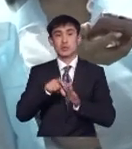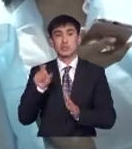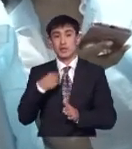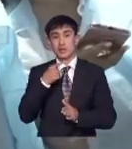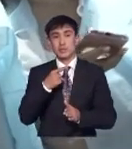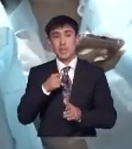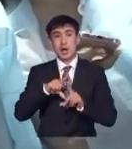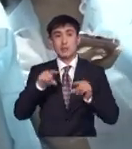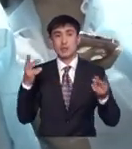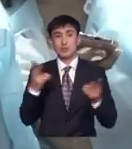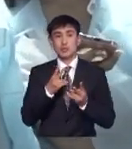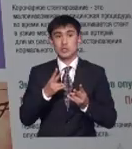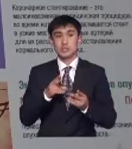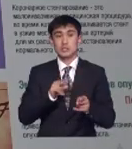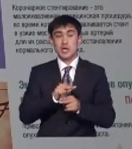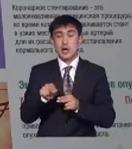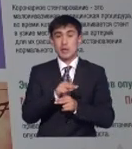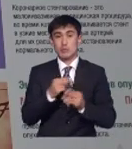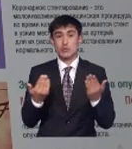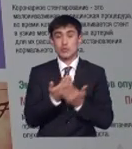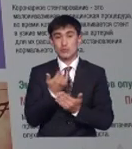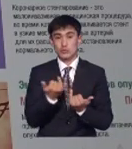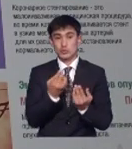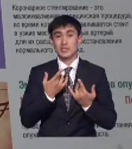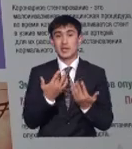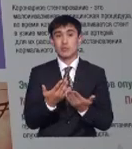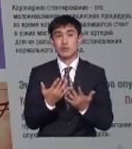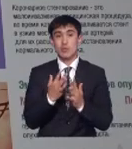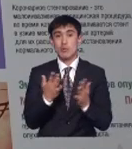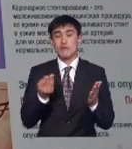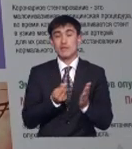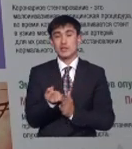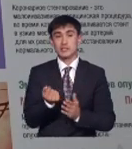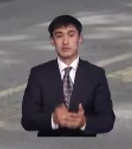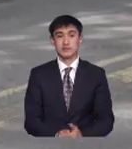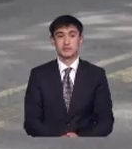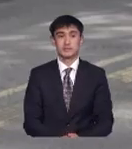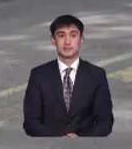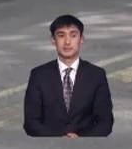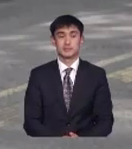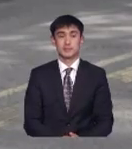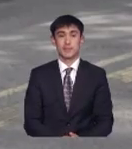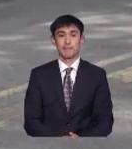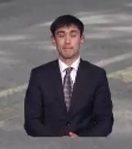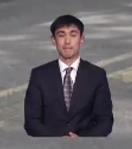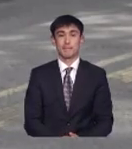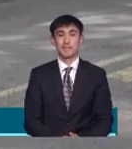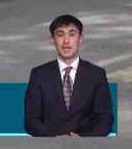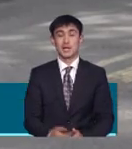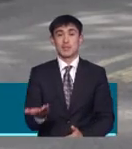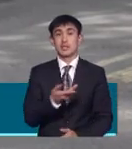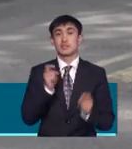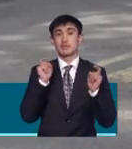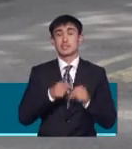избранники, объект нуждается в существенной реновации и требует значительного финансирования. В ходе